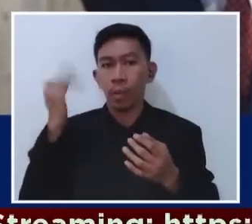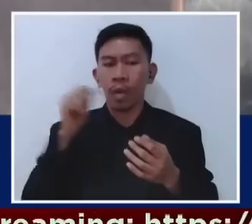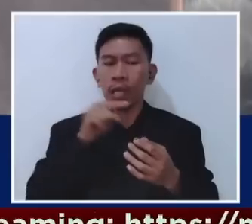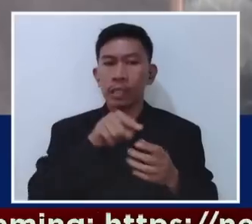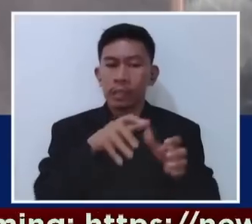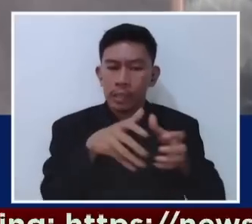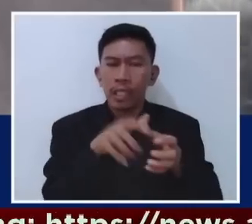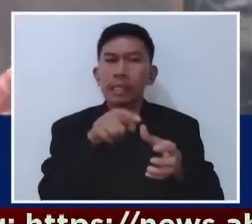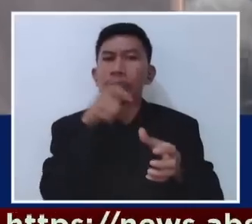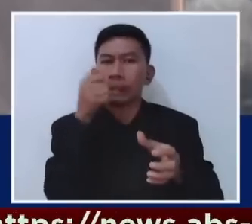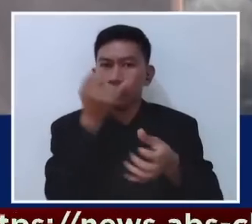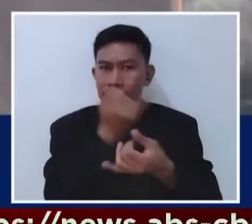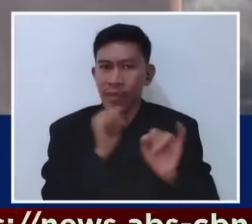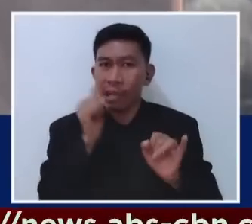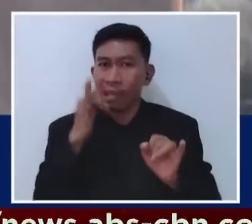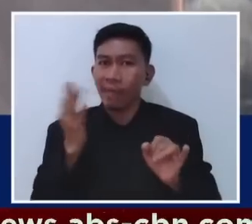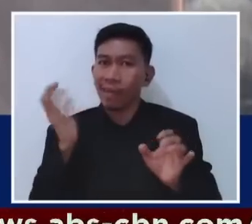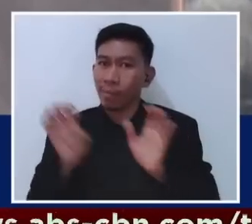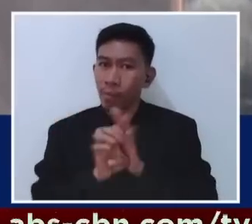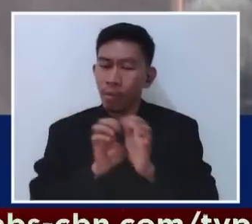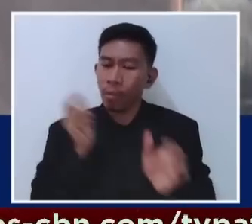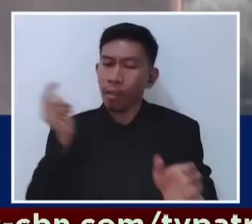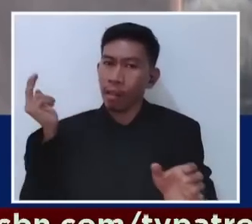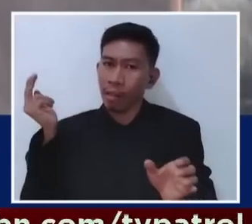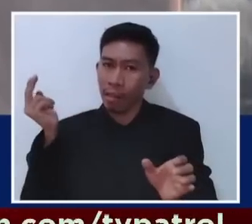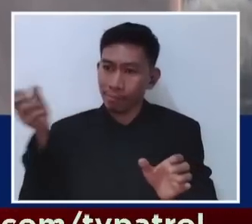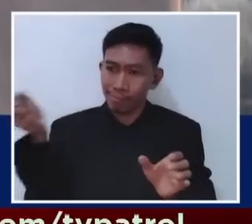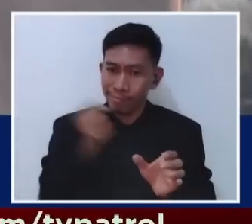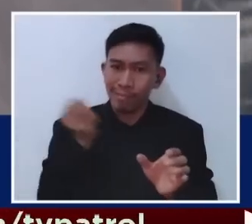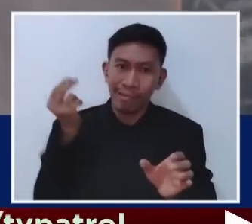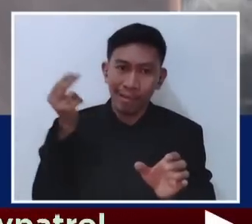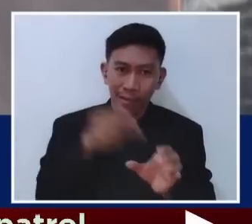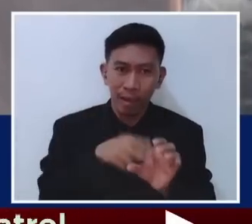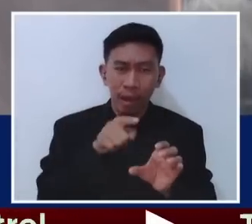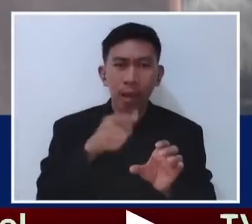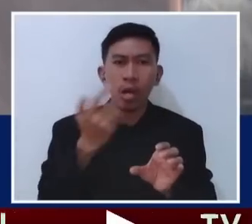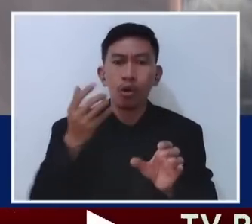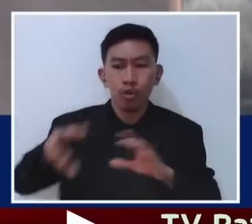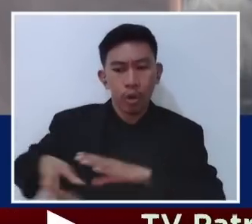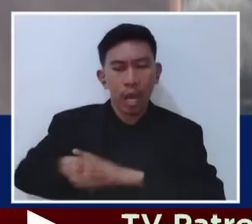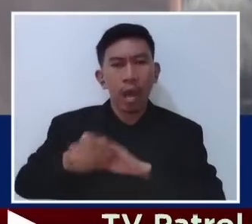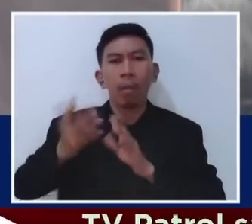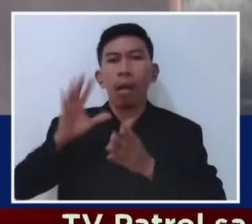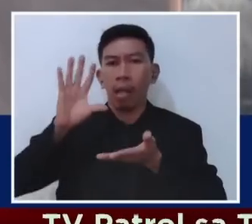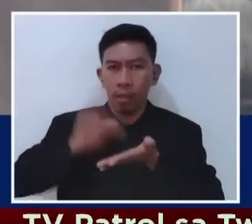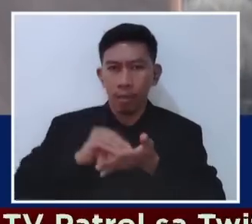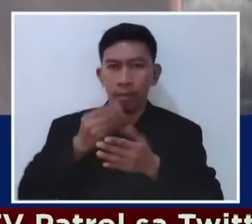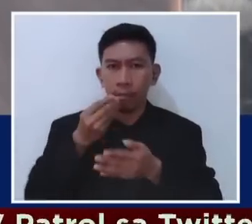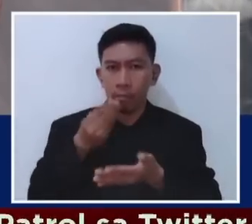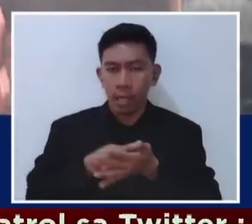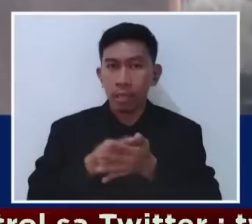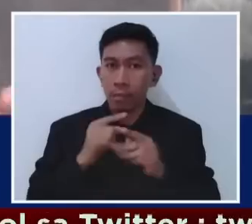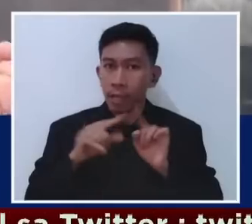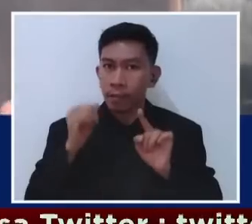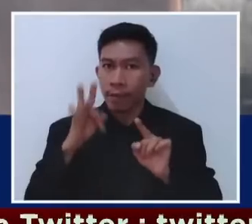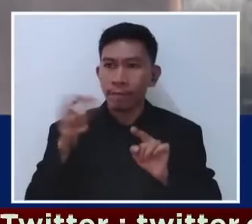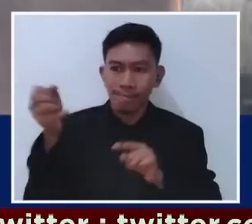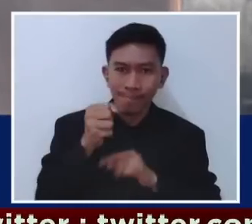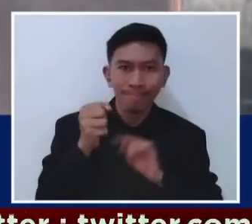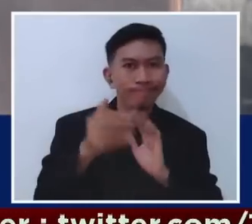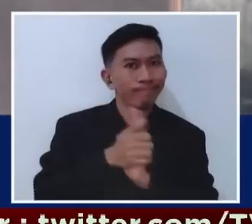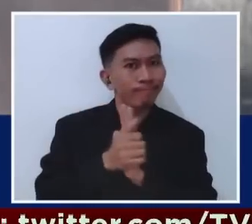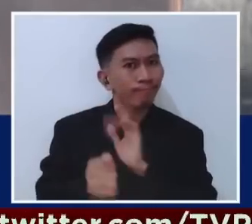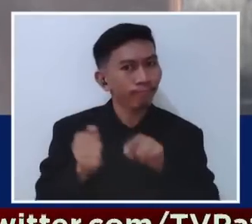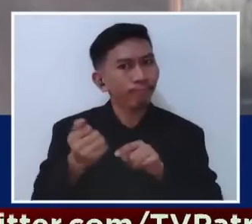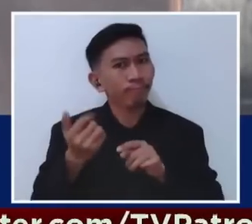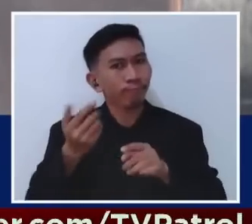ilagay mo dyan, korap talaga yan. Mana, mamawala yung pera. Kung mahusay ang ilalagay mo dyan, ay lalaki yan